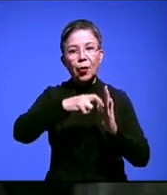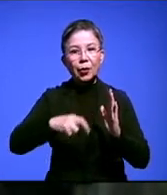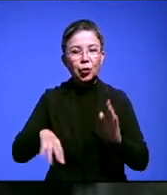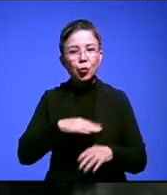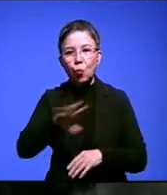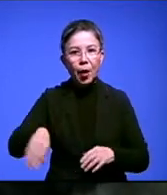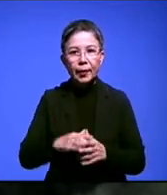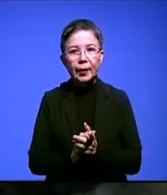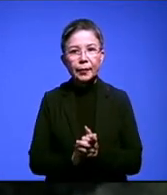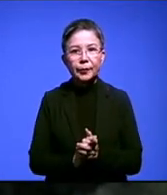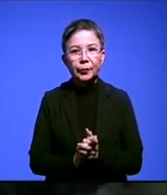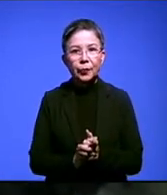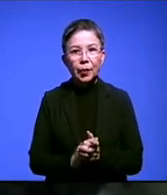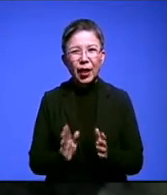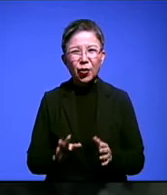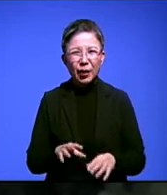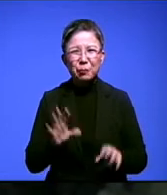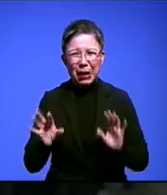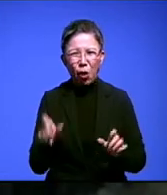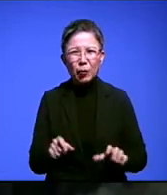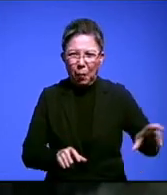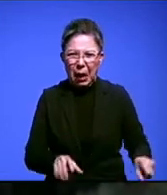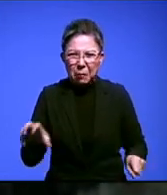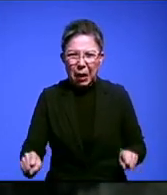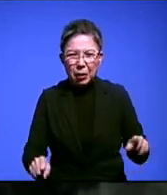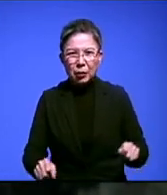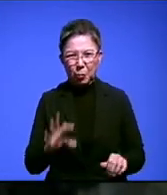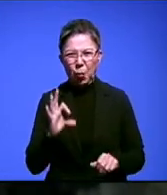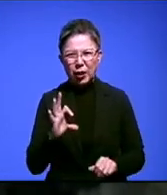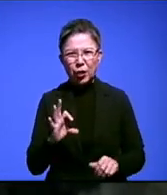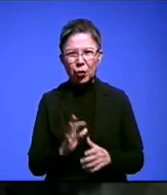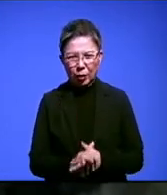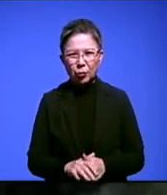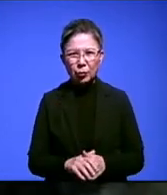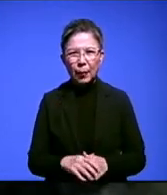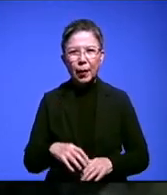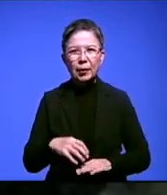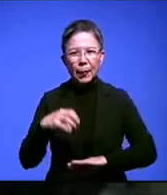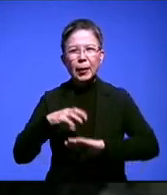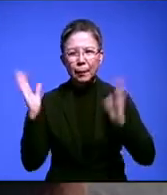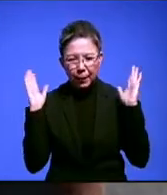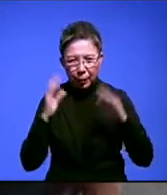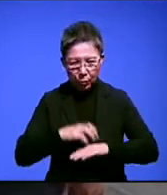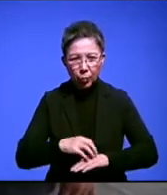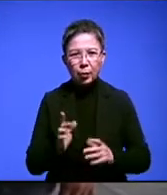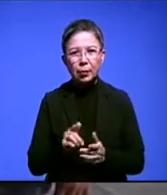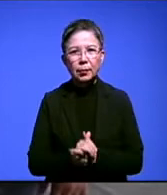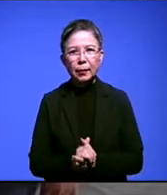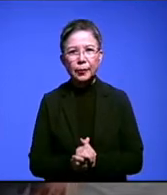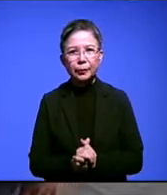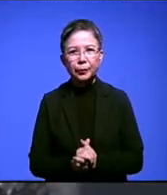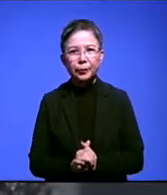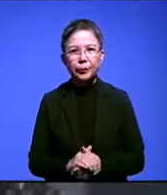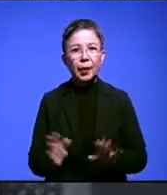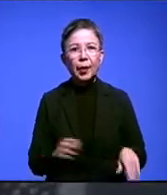Semuanya sih sebetulnya, karena kan semuanya rentan dipegang ya. Termasuk untuk toilet dan sarana ibadah? Iya, sarana ibadah juga. Tadi. Di